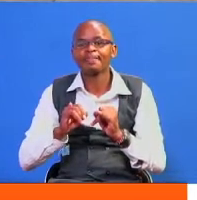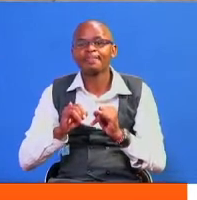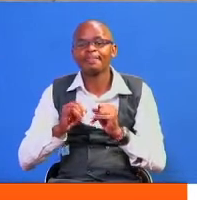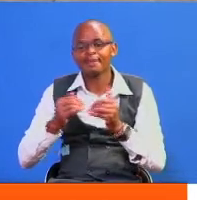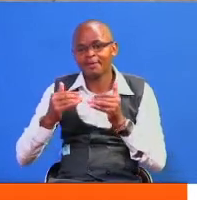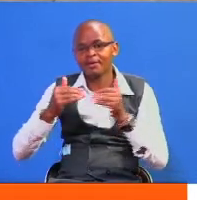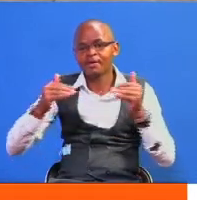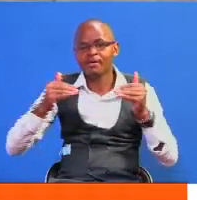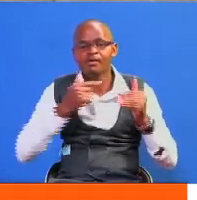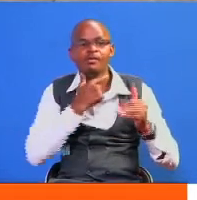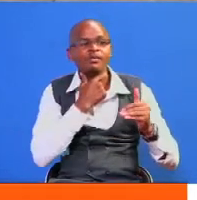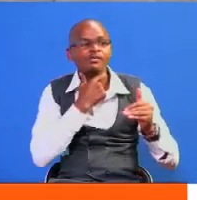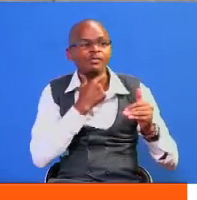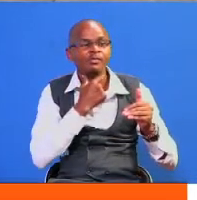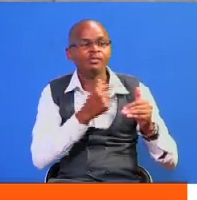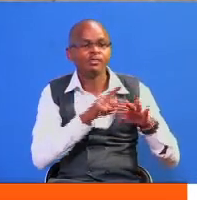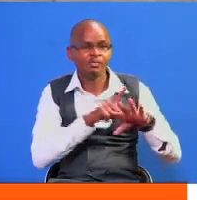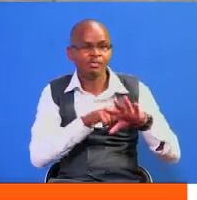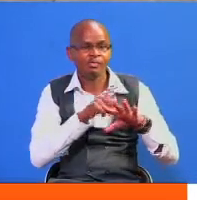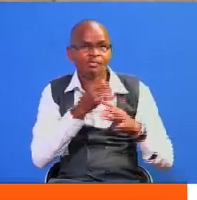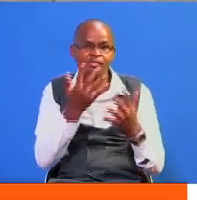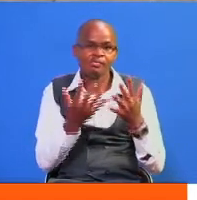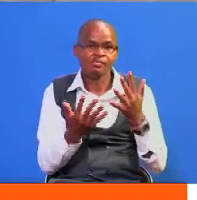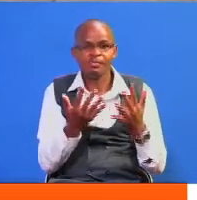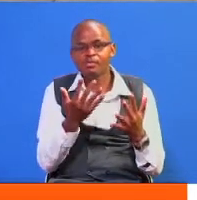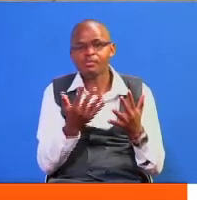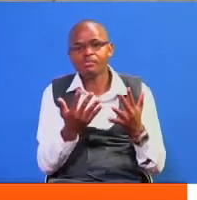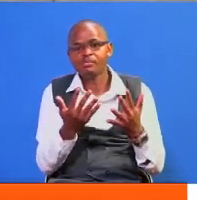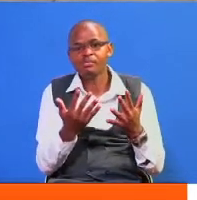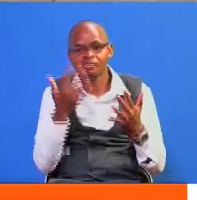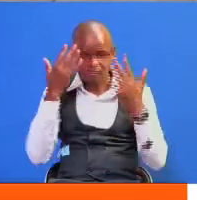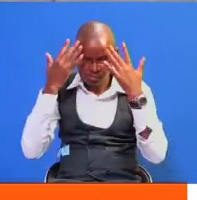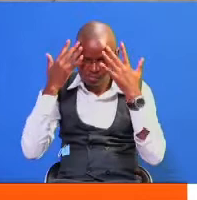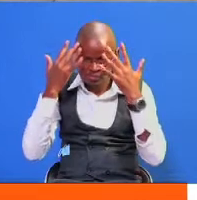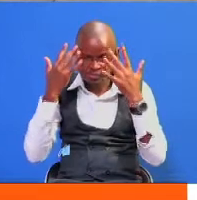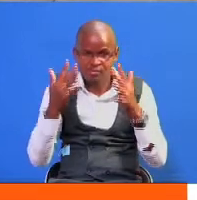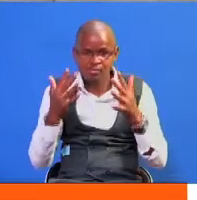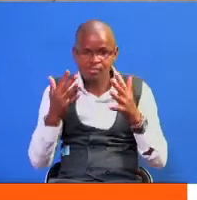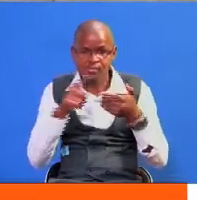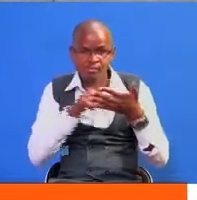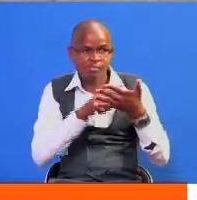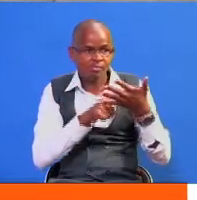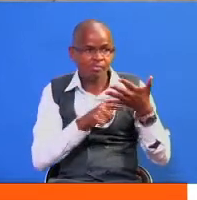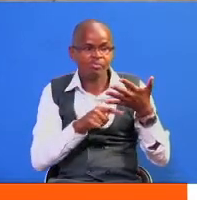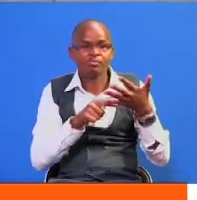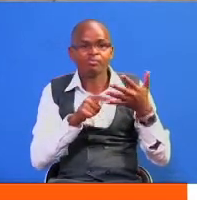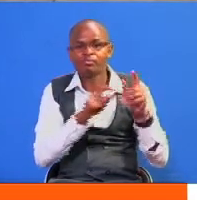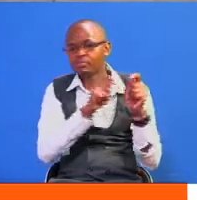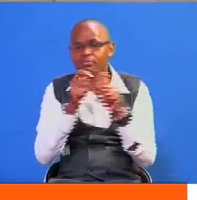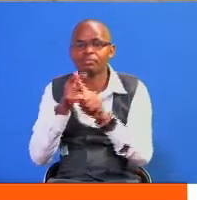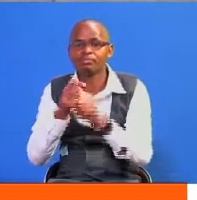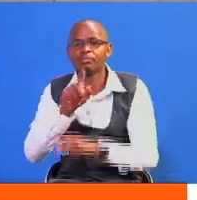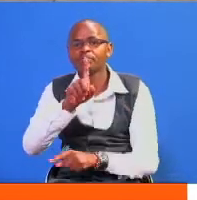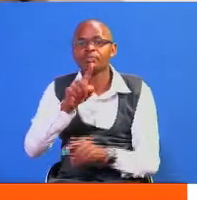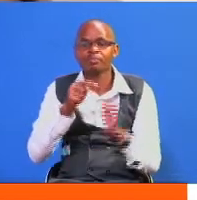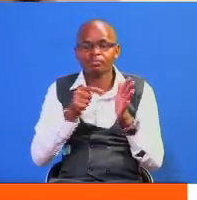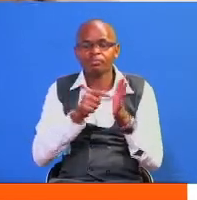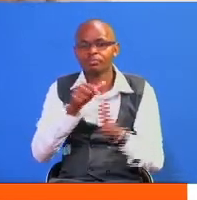kulainisha sauti yake, mambo na key, ajue ile na shift from one key to